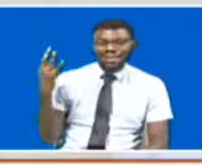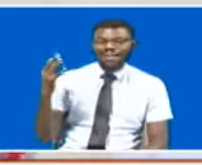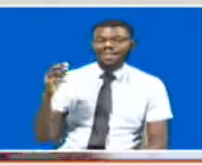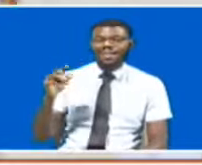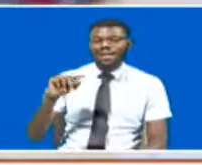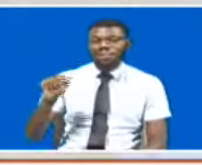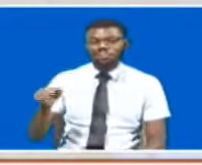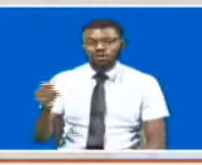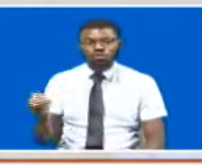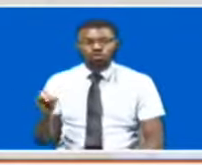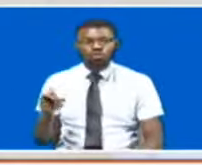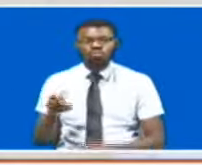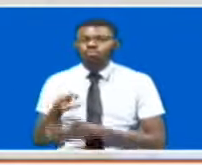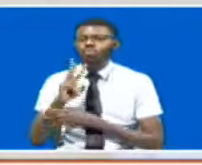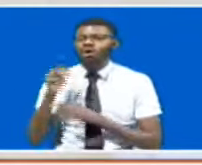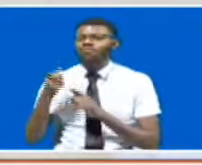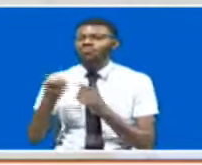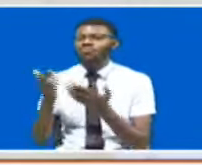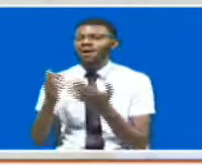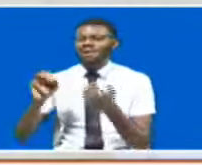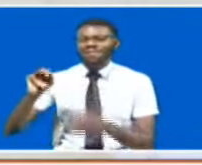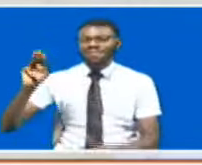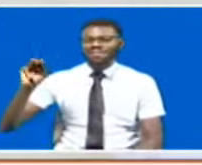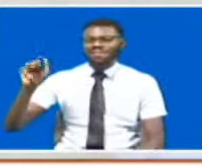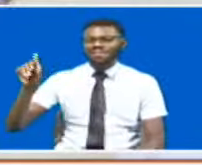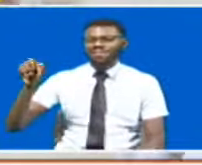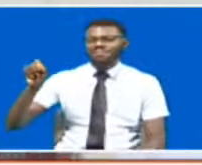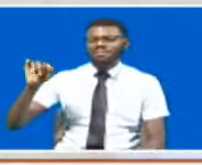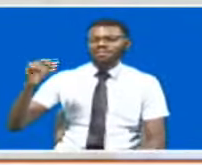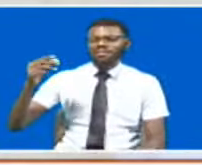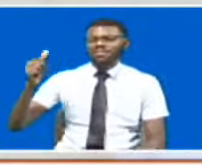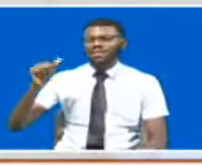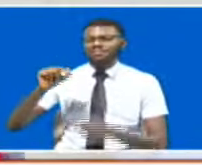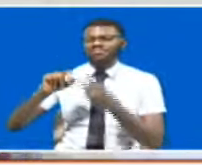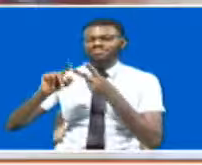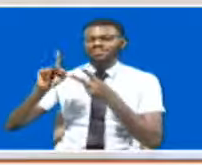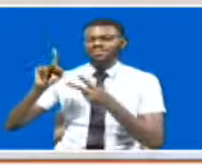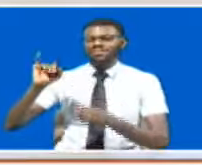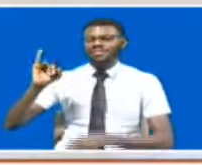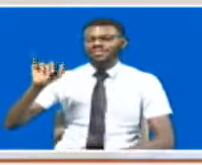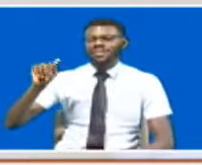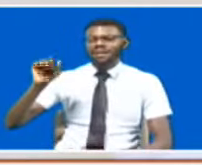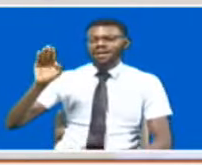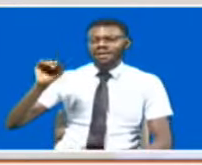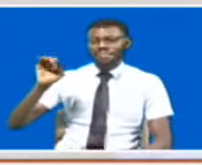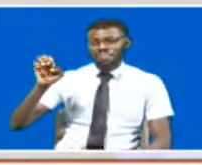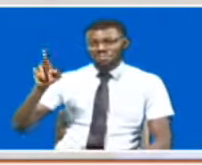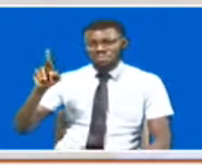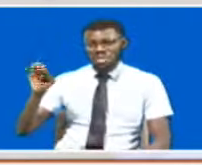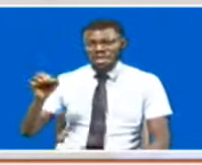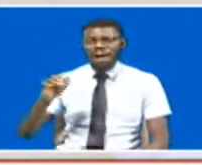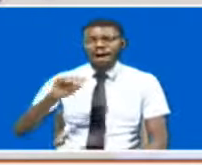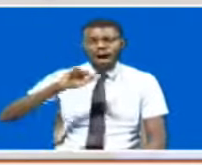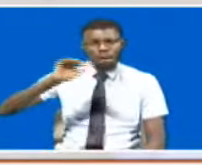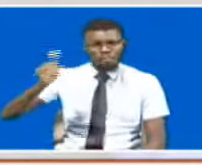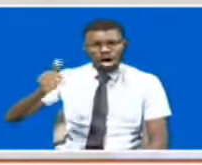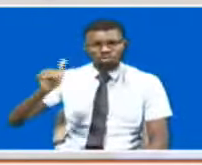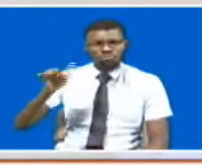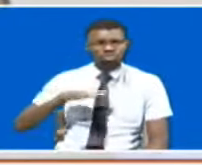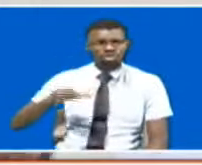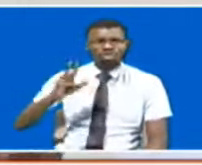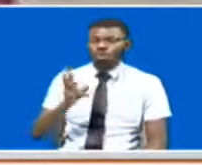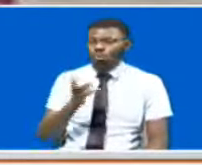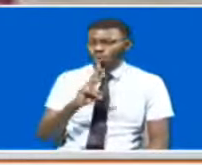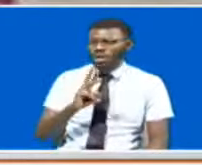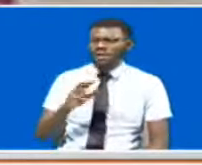kutoa maji kule Masinga, Kiambere Dam, kuhakikisha tumepeleka kwa milima juu iweze